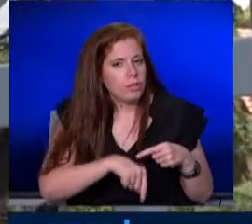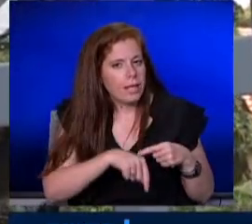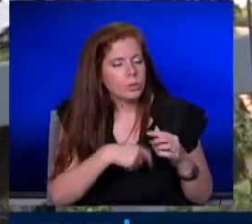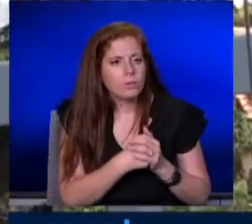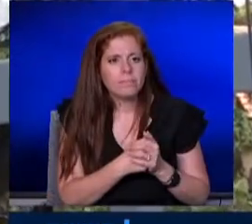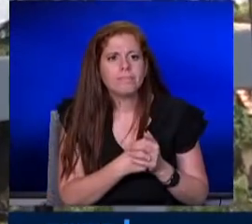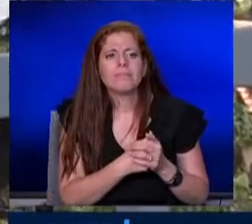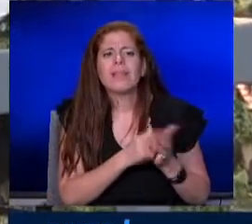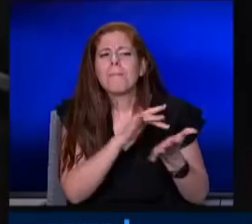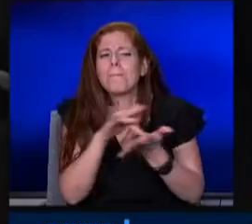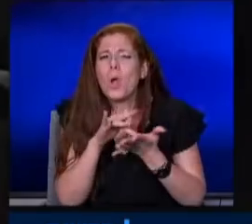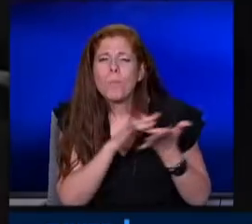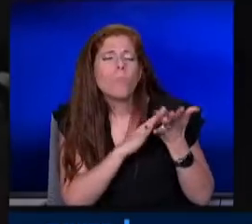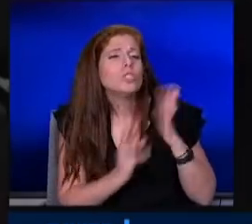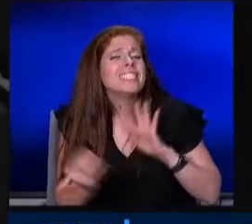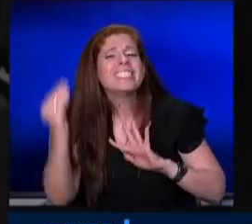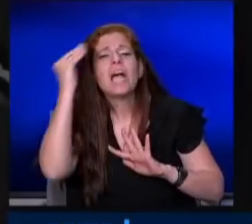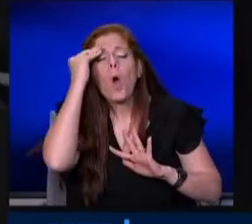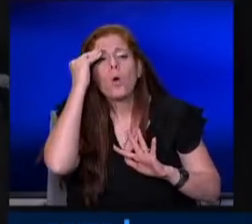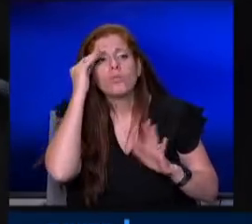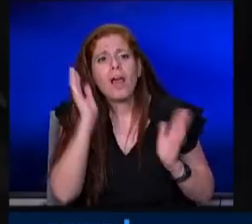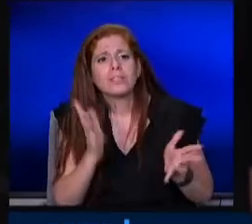עבר זועק זיכרון לאסון.